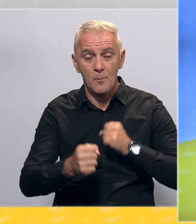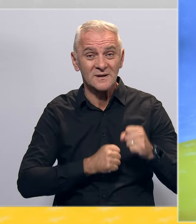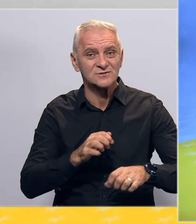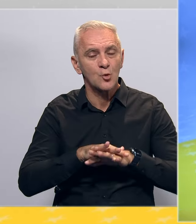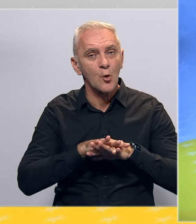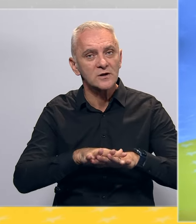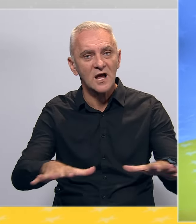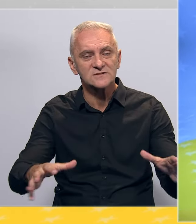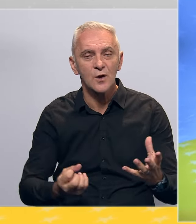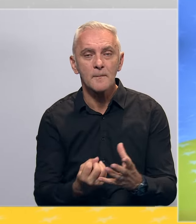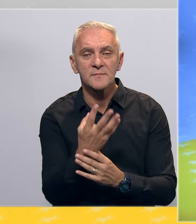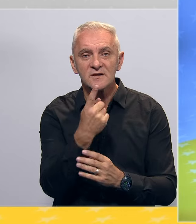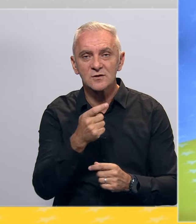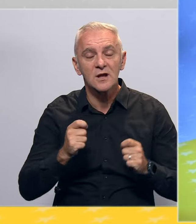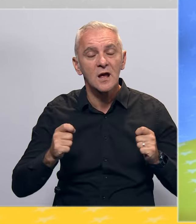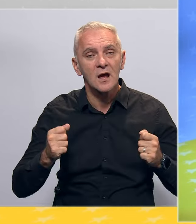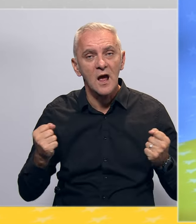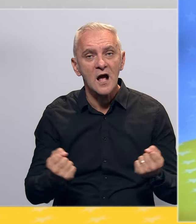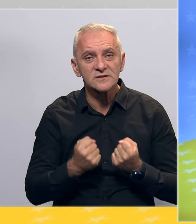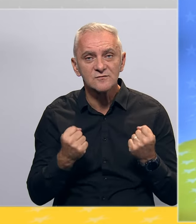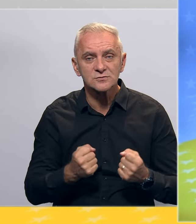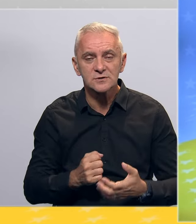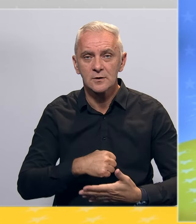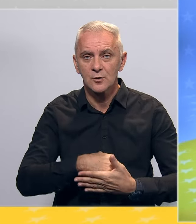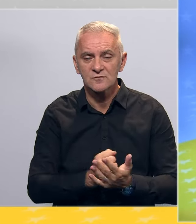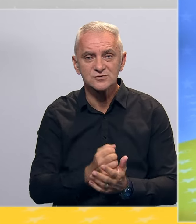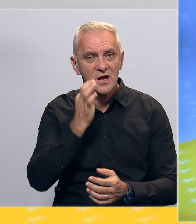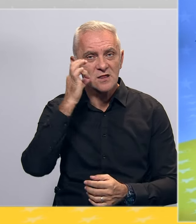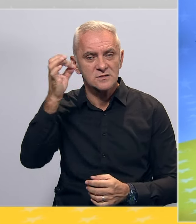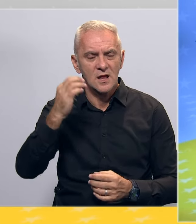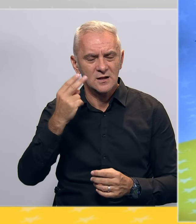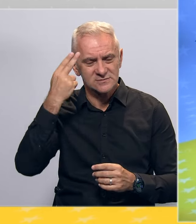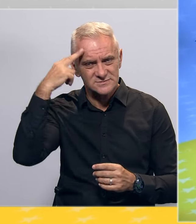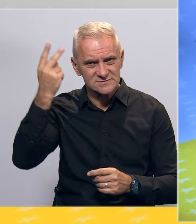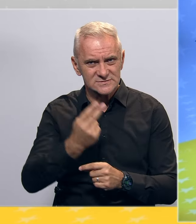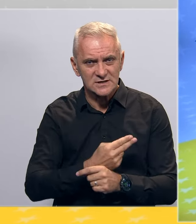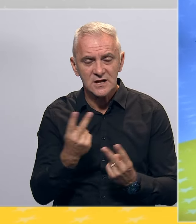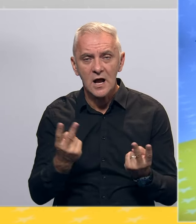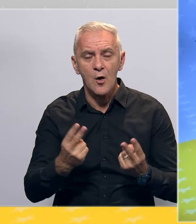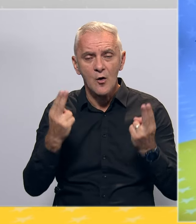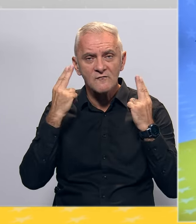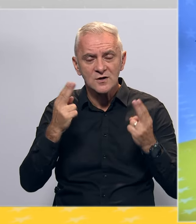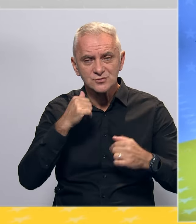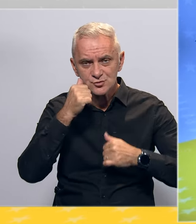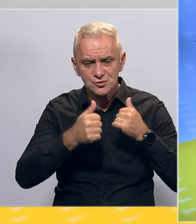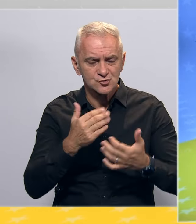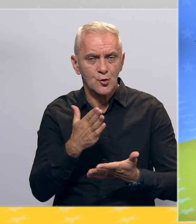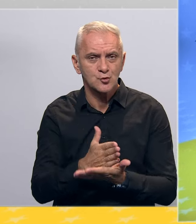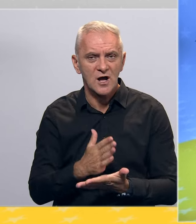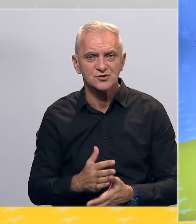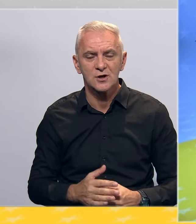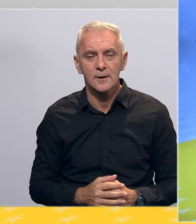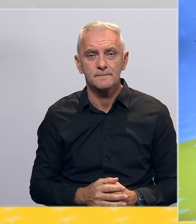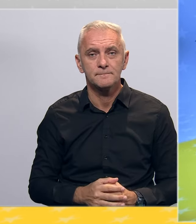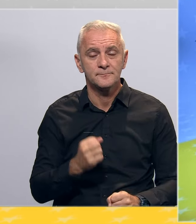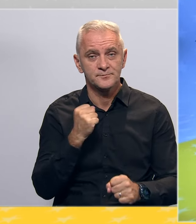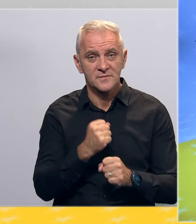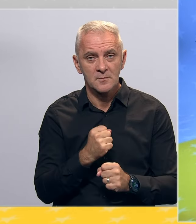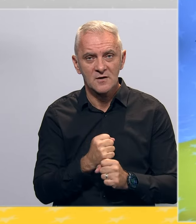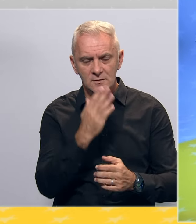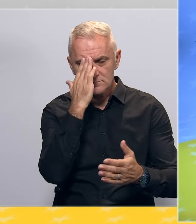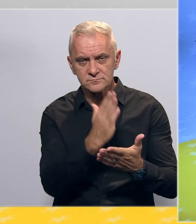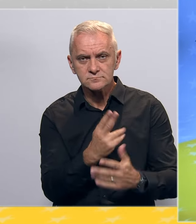razvoja privrednih aktivnosti, utvrđivanje dana dijaspore Banovića kao značajnog privrednog i turističkog događaja, uspostavljanje